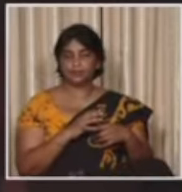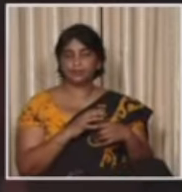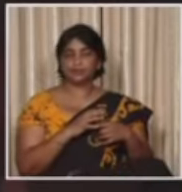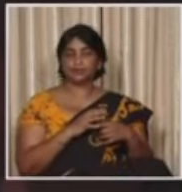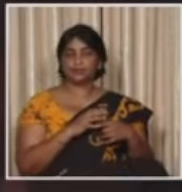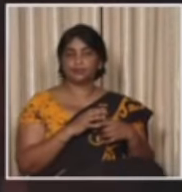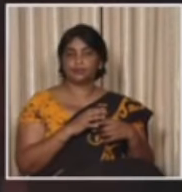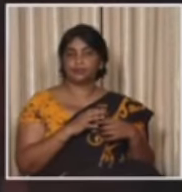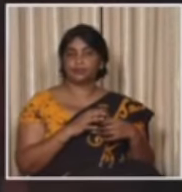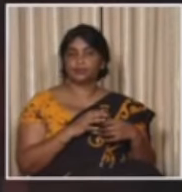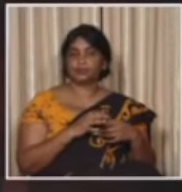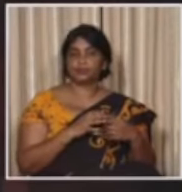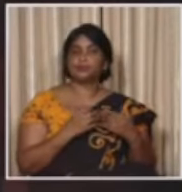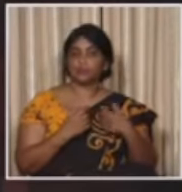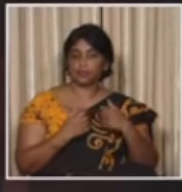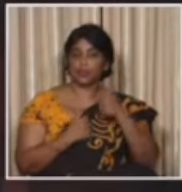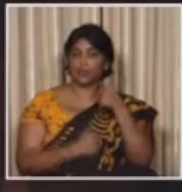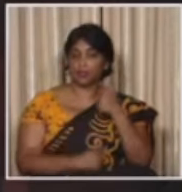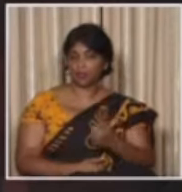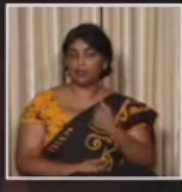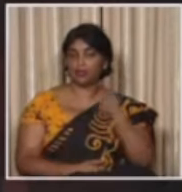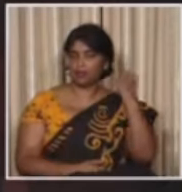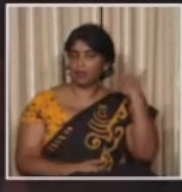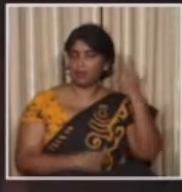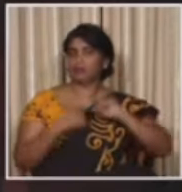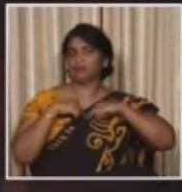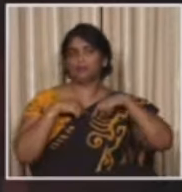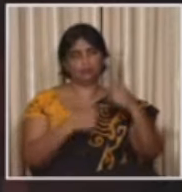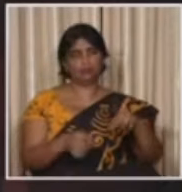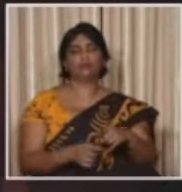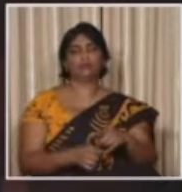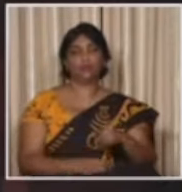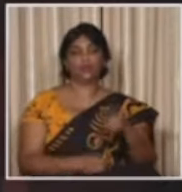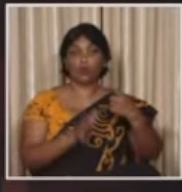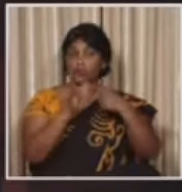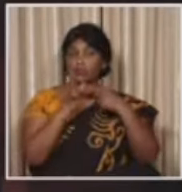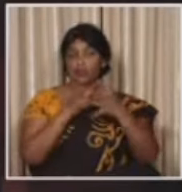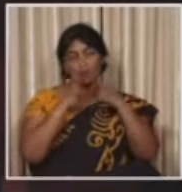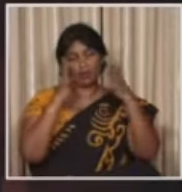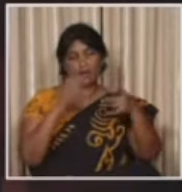මම ඔව් ඉතා වැදගත් මගේ කතාවෙන් පස්සේ උත්තර දෙන්න හුඟක් දේවල් තියෙන ඔබතුමාට උත්තර දෙන්න.